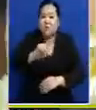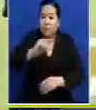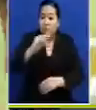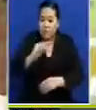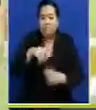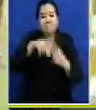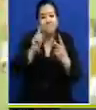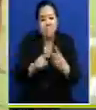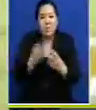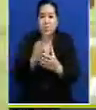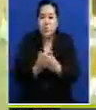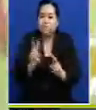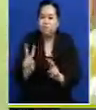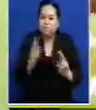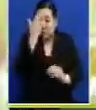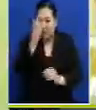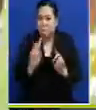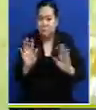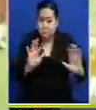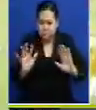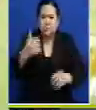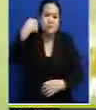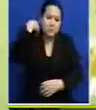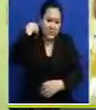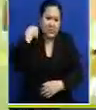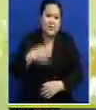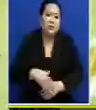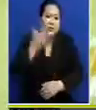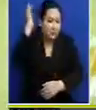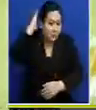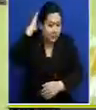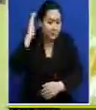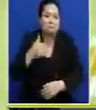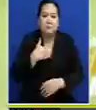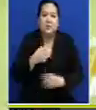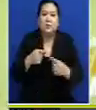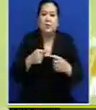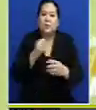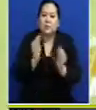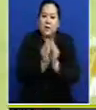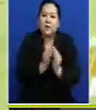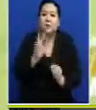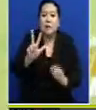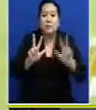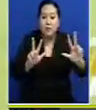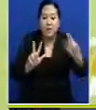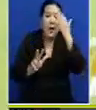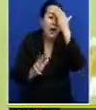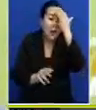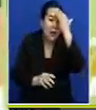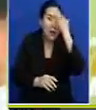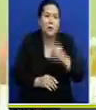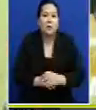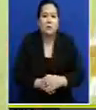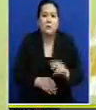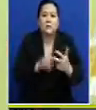ยมะเหมือนเดิมครับด้านกลางเป็นธนบุญเกษารัตน์สารัตน์อยู่เย็นแล้วก็ชนาธิปสงกรสินส่วน3ประสานข้างหน้าเนี่ยยังเป็นธีรศิลป์แดงดา